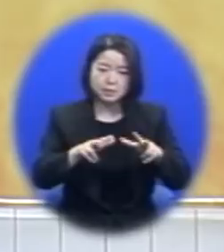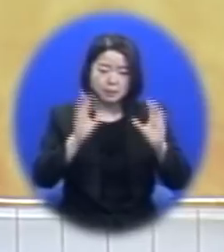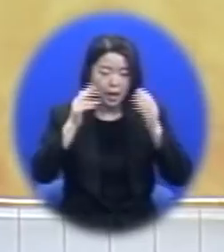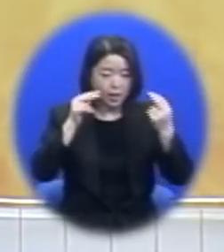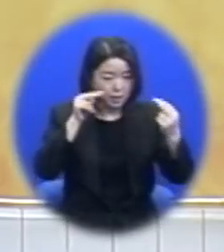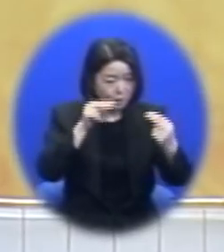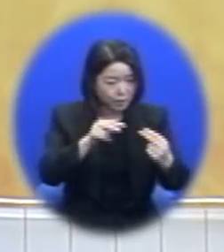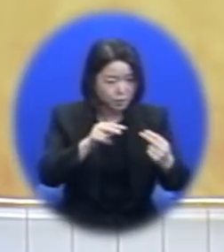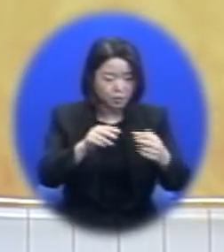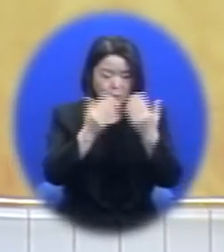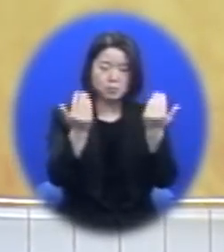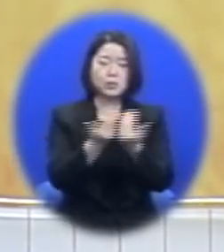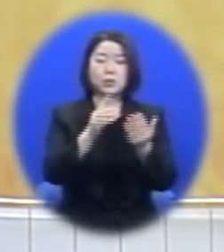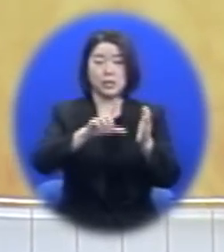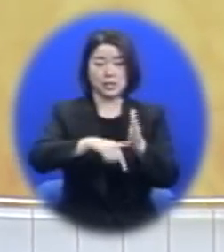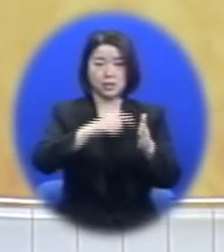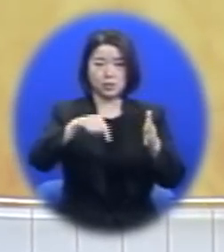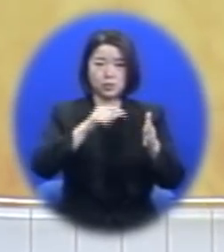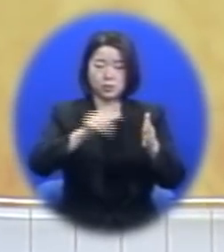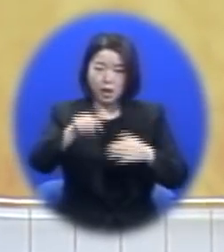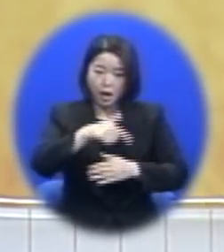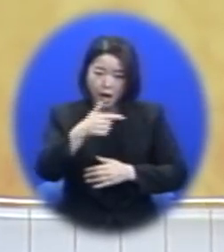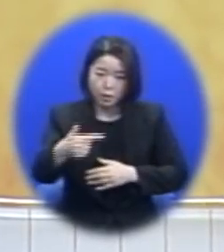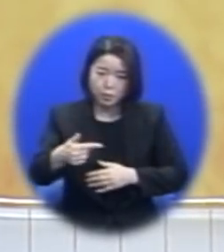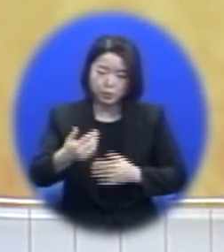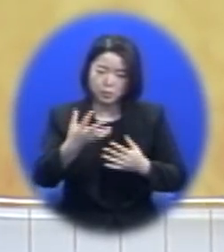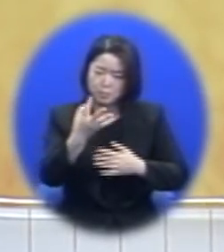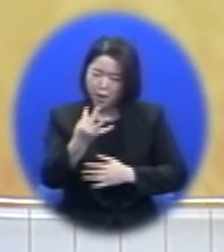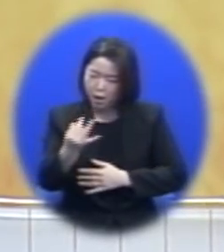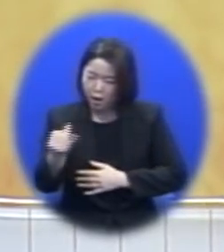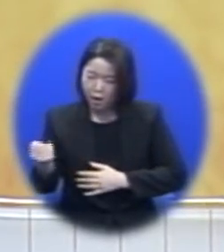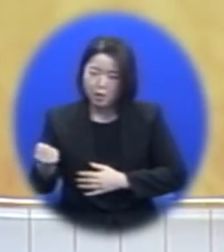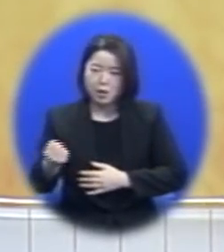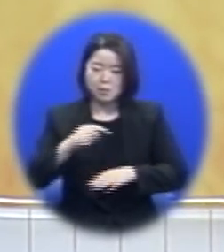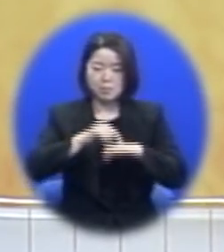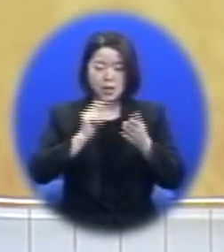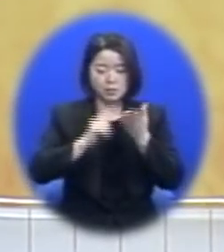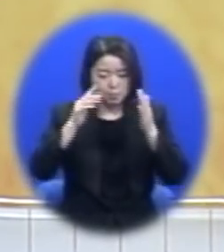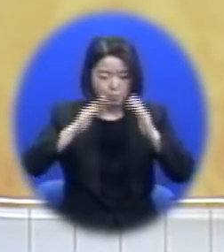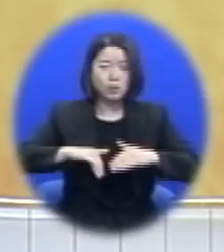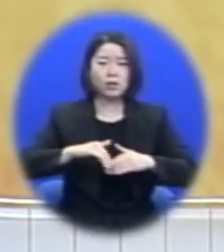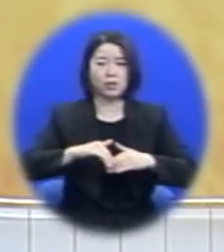시간들 속에서 하루에도 몇 번씩 마음이 무너집니다.